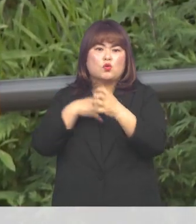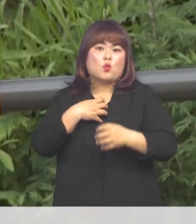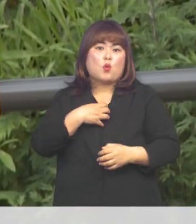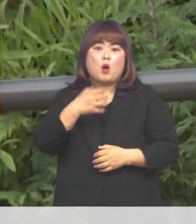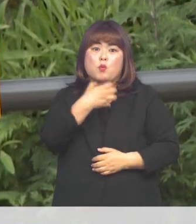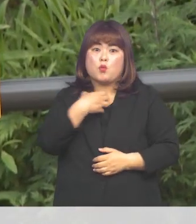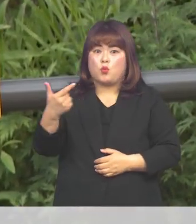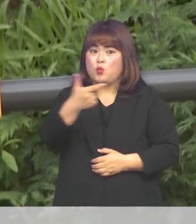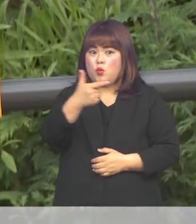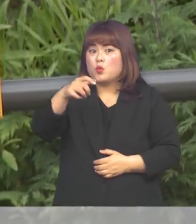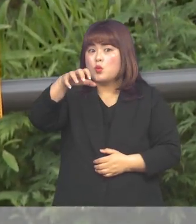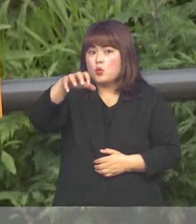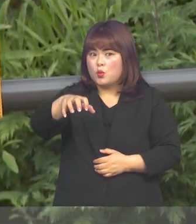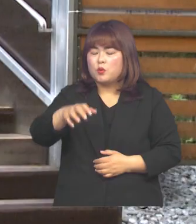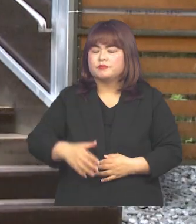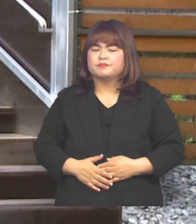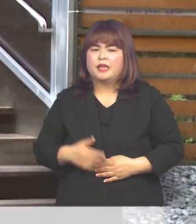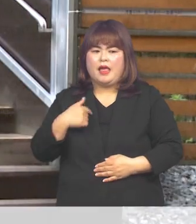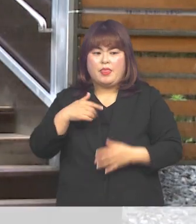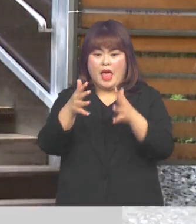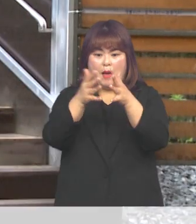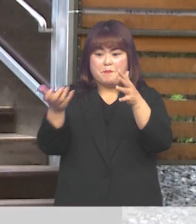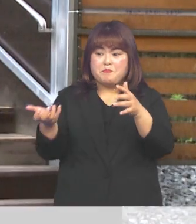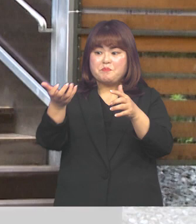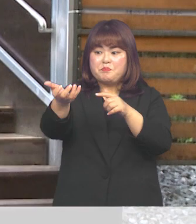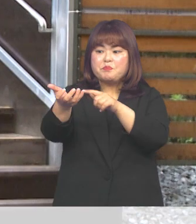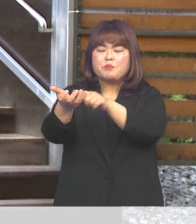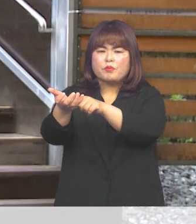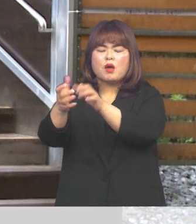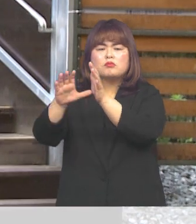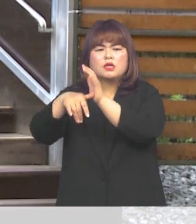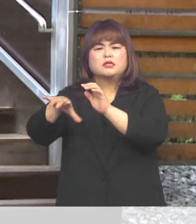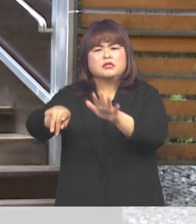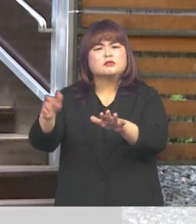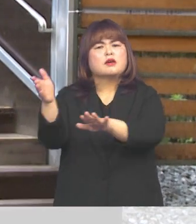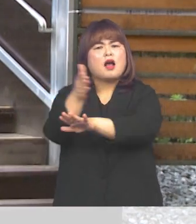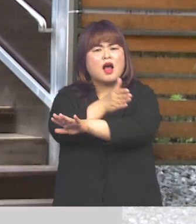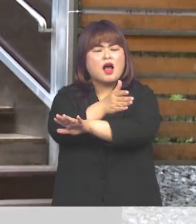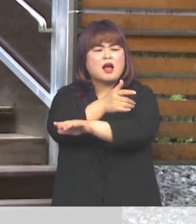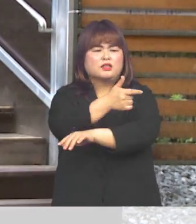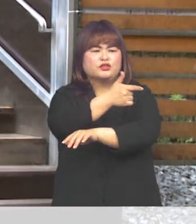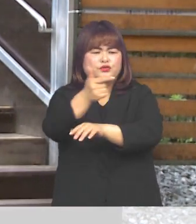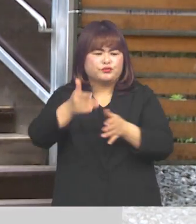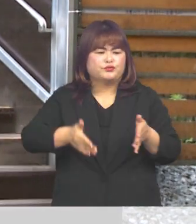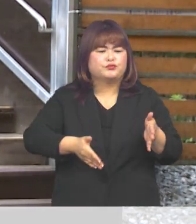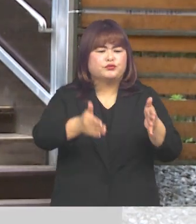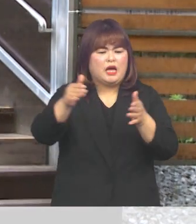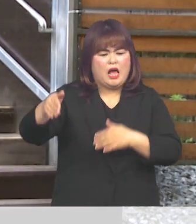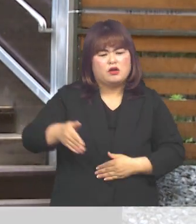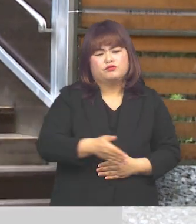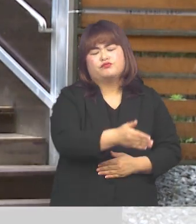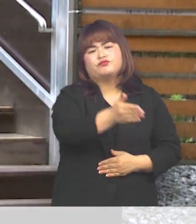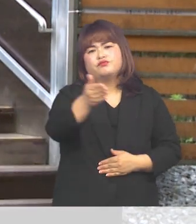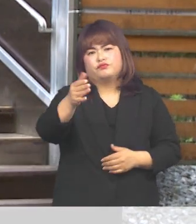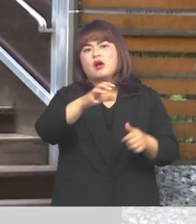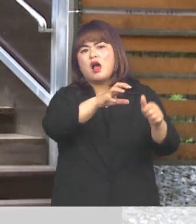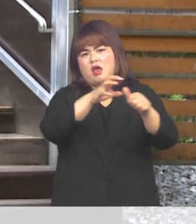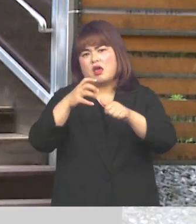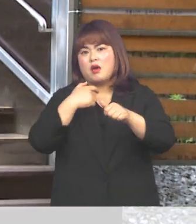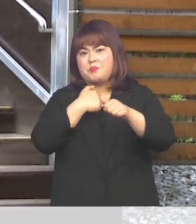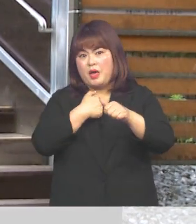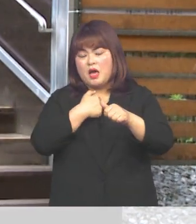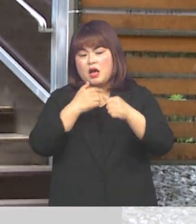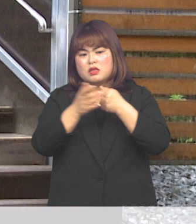정체와 안전사고 위험이 컸습니다. 네, 저희가 입주하고 지금까지 정말 큰 도로를 돌아서 많이 학교를